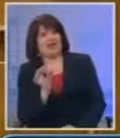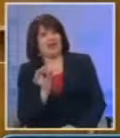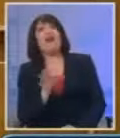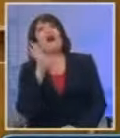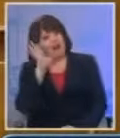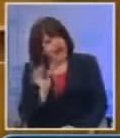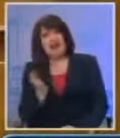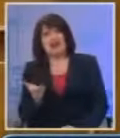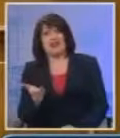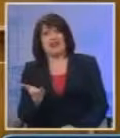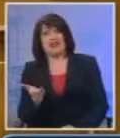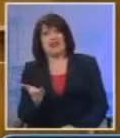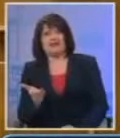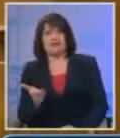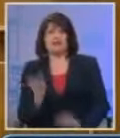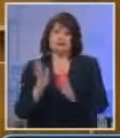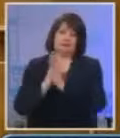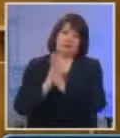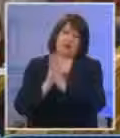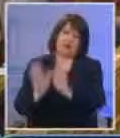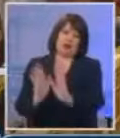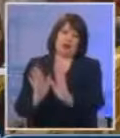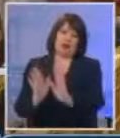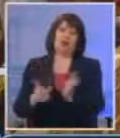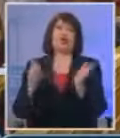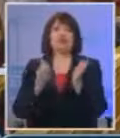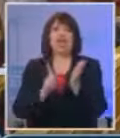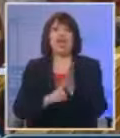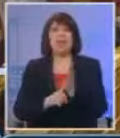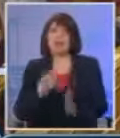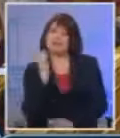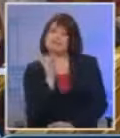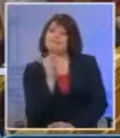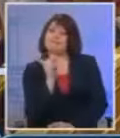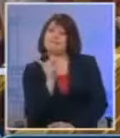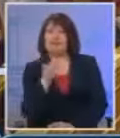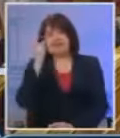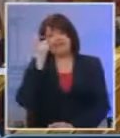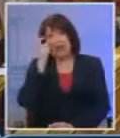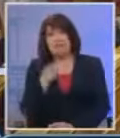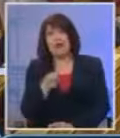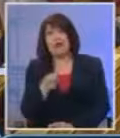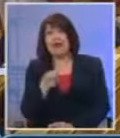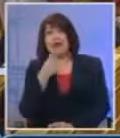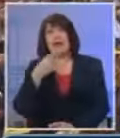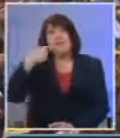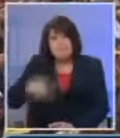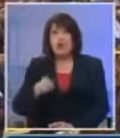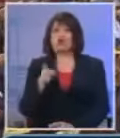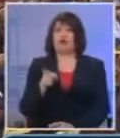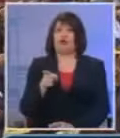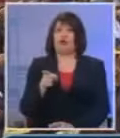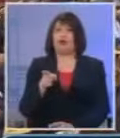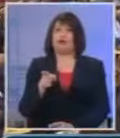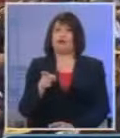Αλήθεια. Κύριε Γιακουμάτο, κανονικά θα έπρεπε να κάνω σύσταση στον κύριο Σαμαρά γιατί προσβάλλει.